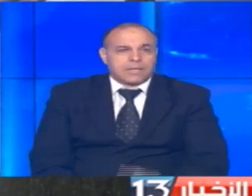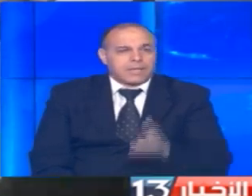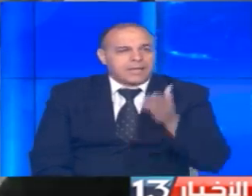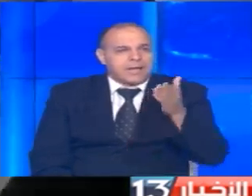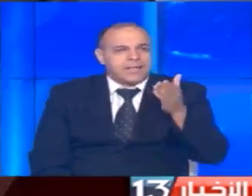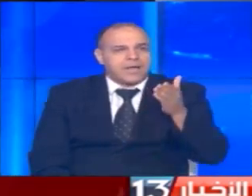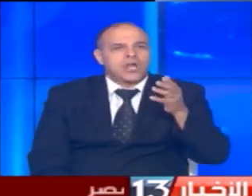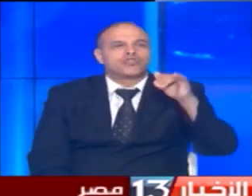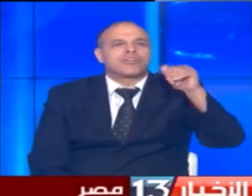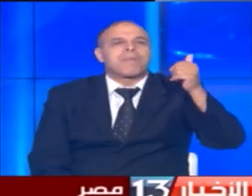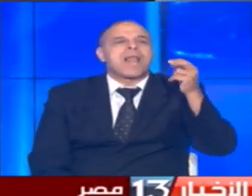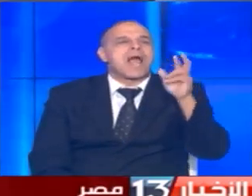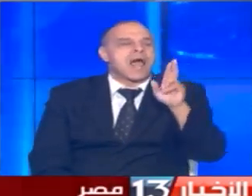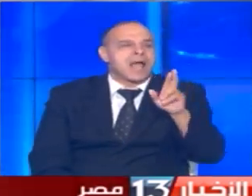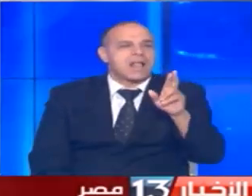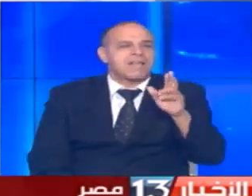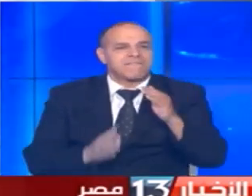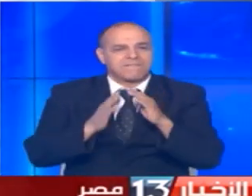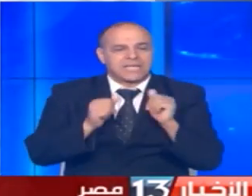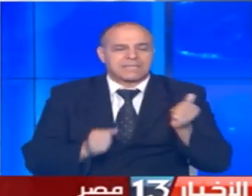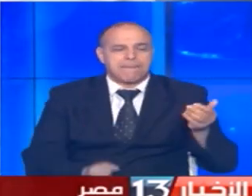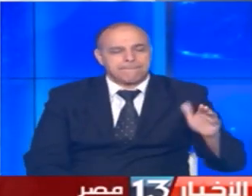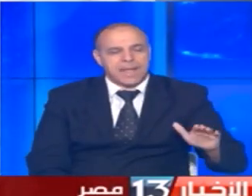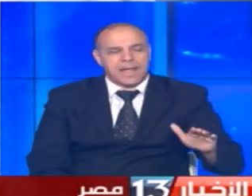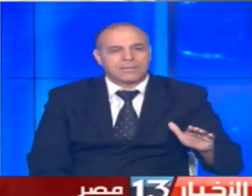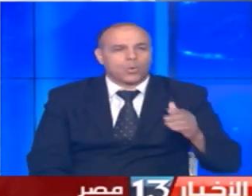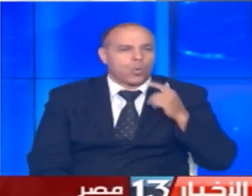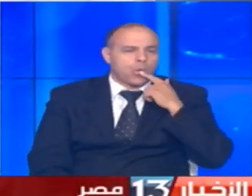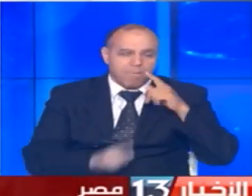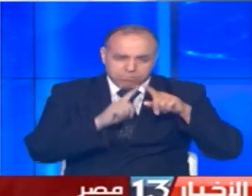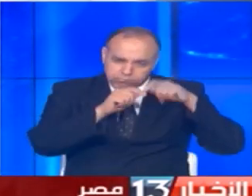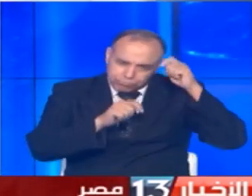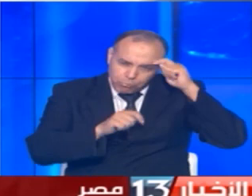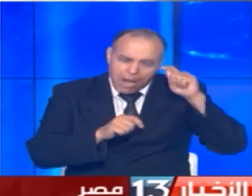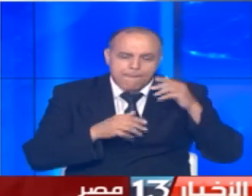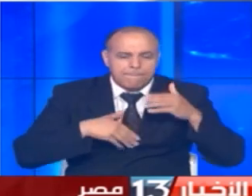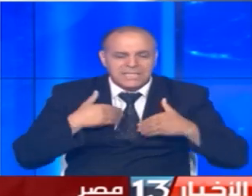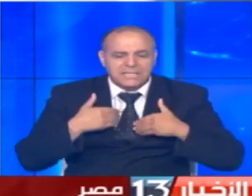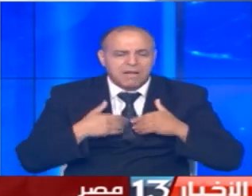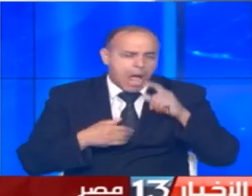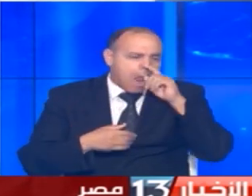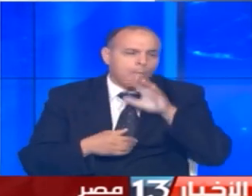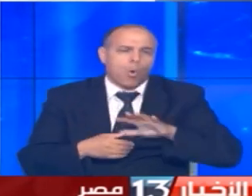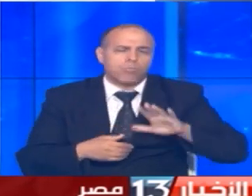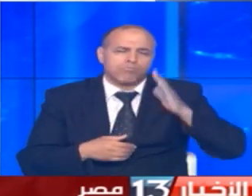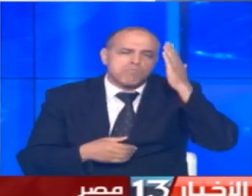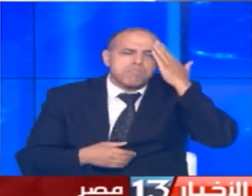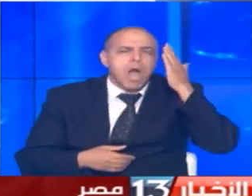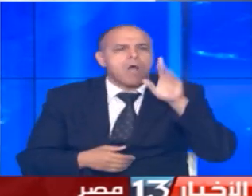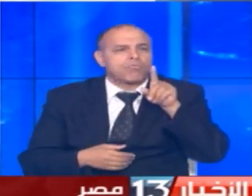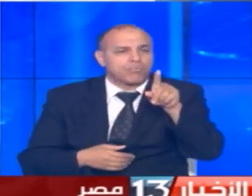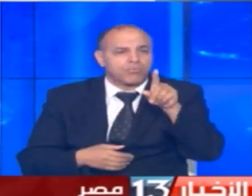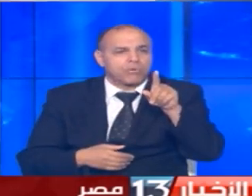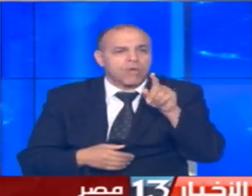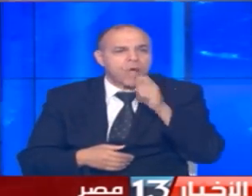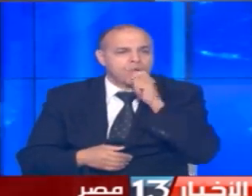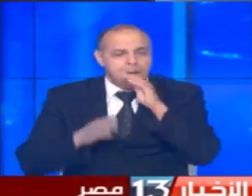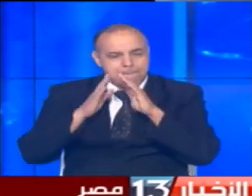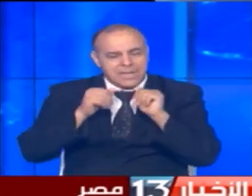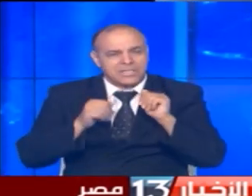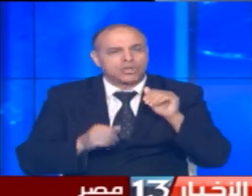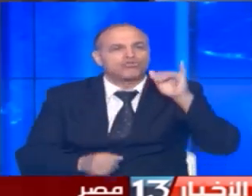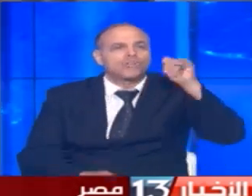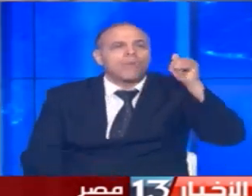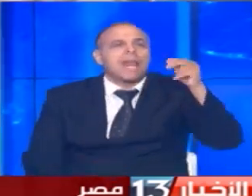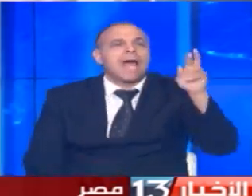ودعت الساحة الفنية المصرية وأبرز الفنانين السينمائيين والمسرحيين في الوطن العربي وفي العالم الفنان الراحل جميل راتب